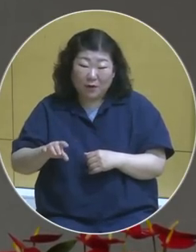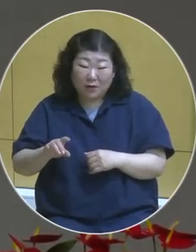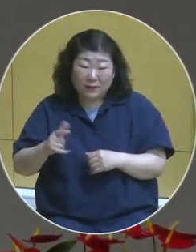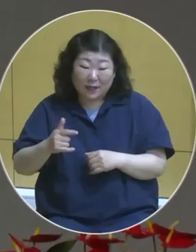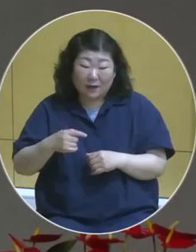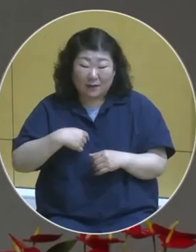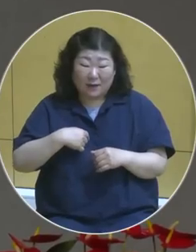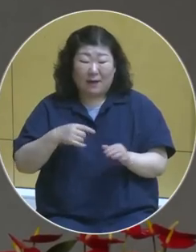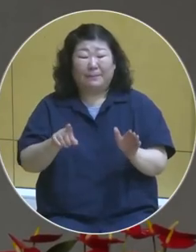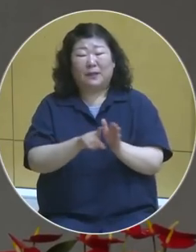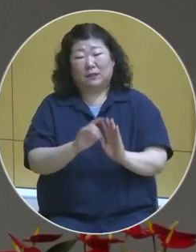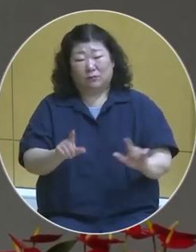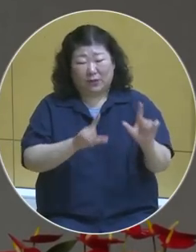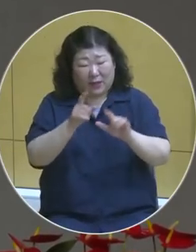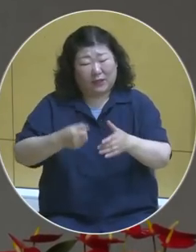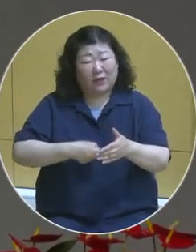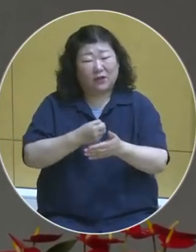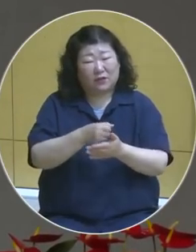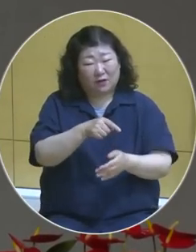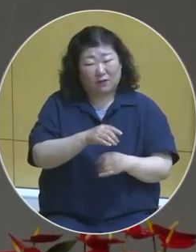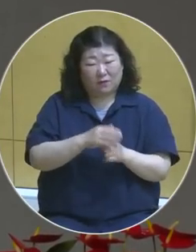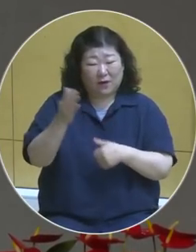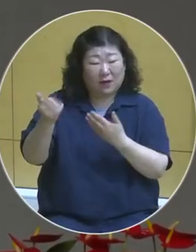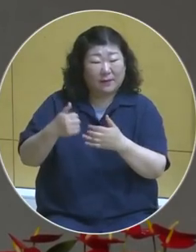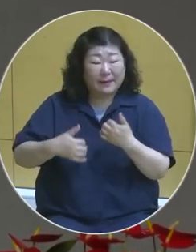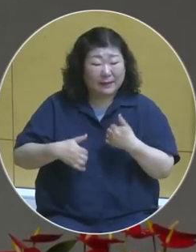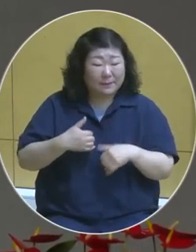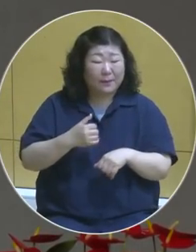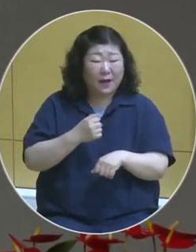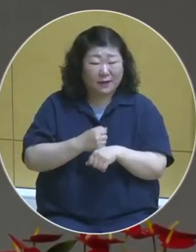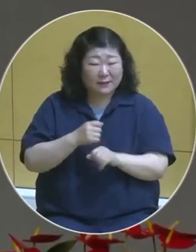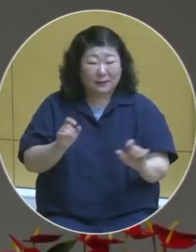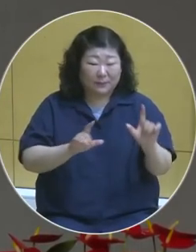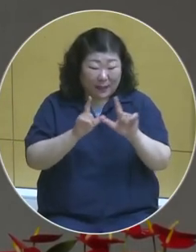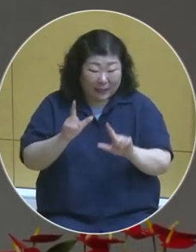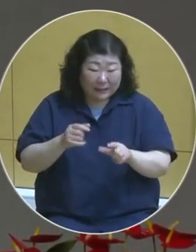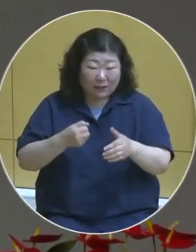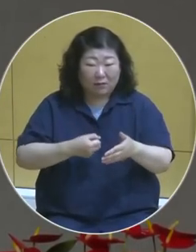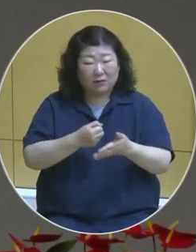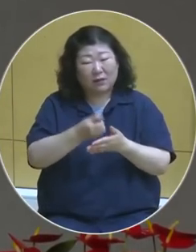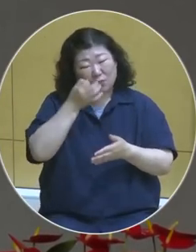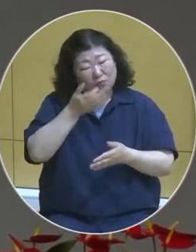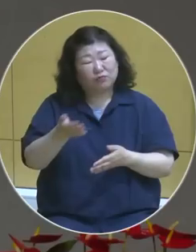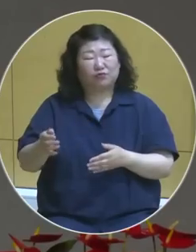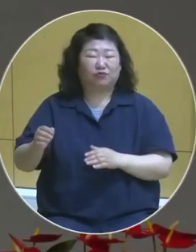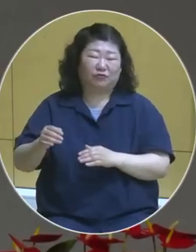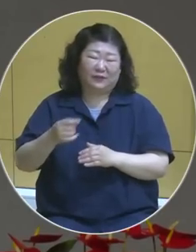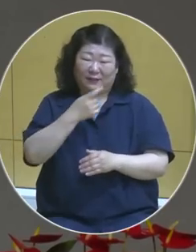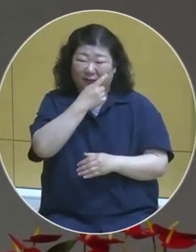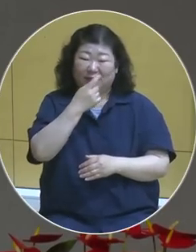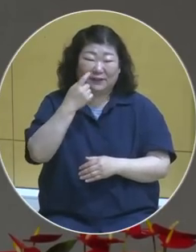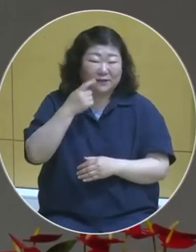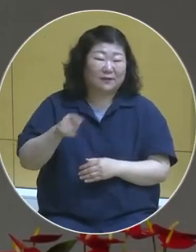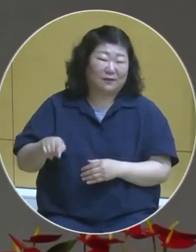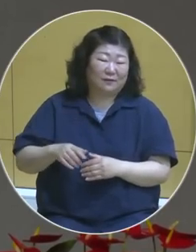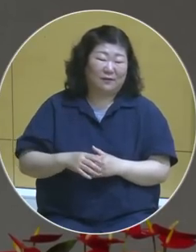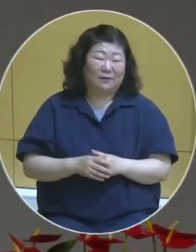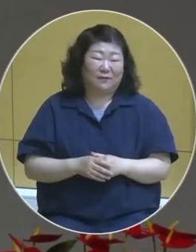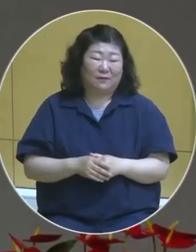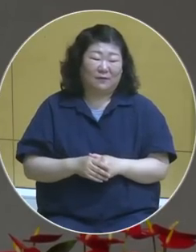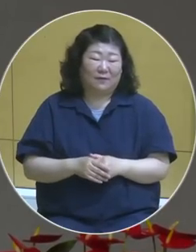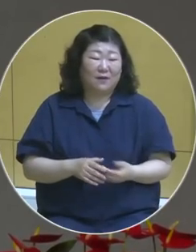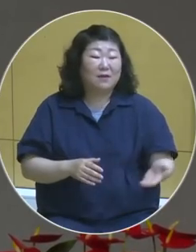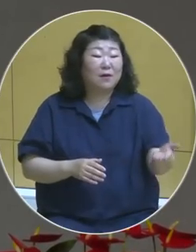되겠다, 하나님이 기뻐하신 삶을 살아야 되겠다, 그 결단을 보여주는 겁니다. 그 삶의 증거, 여러분이 결단하는 삶의